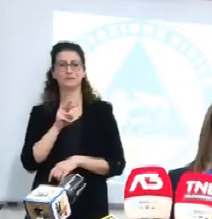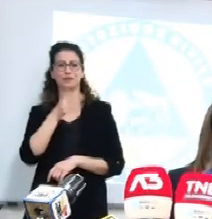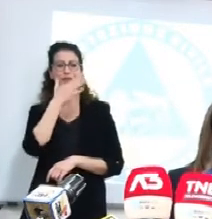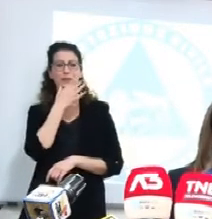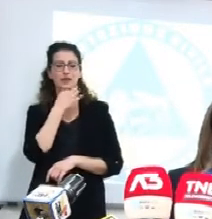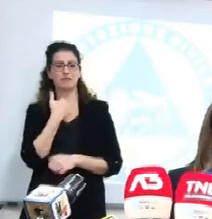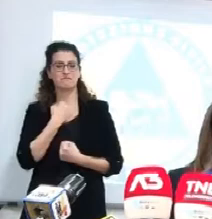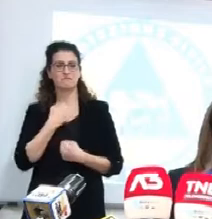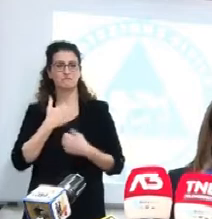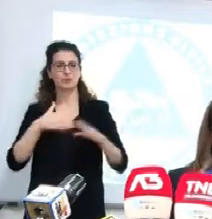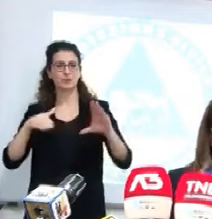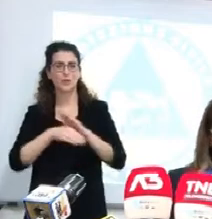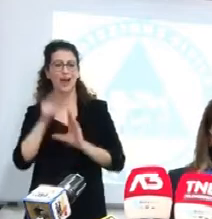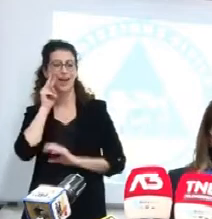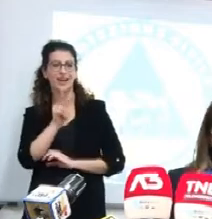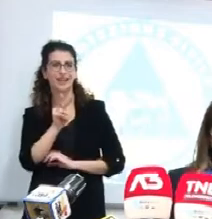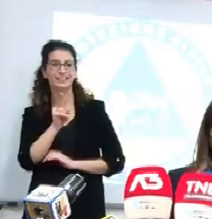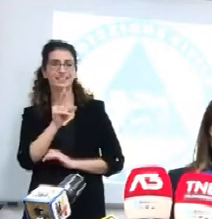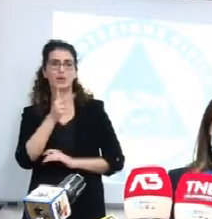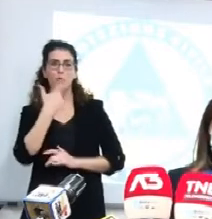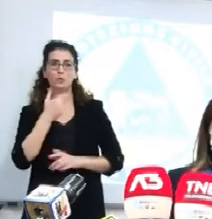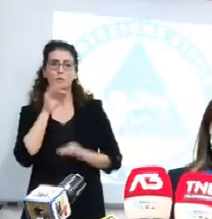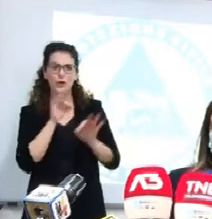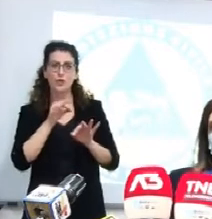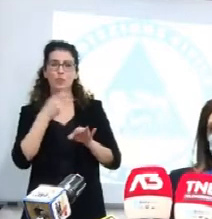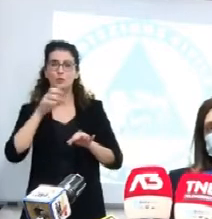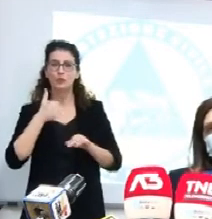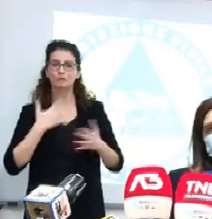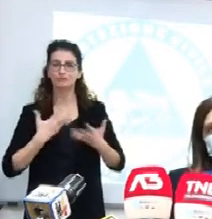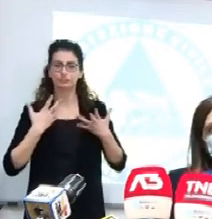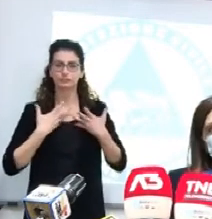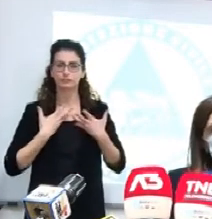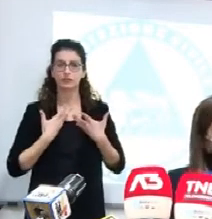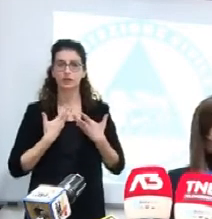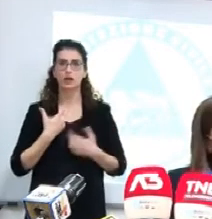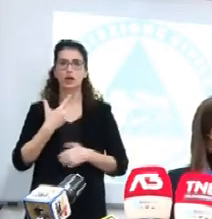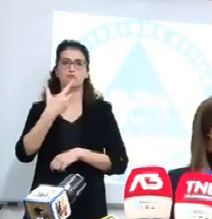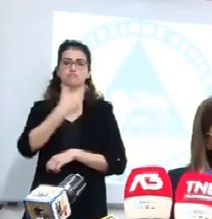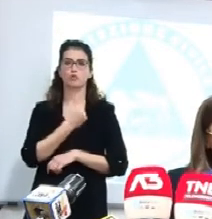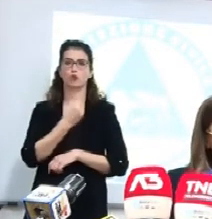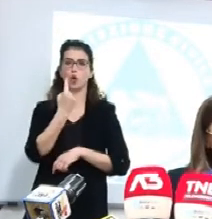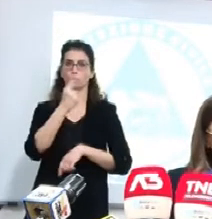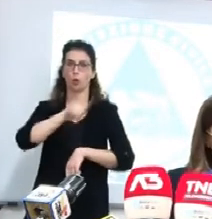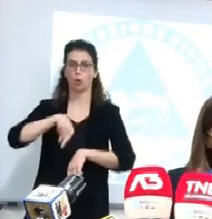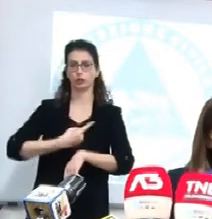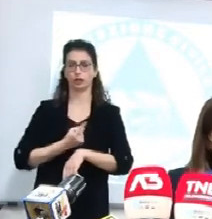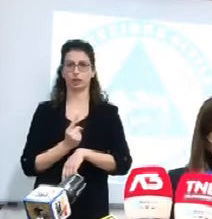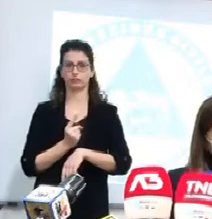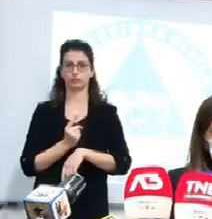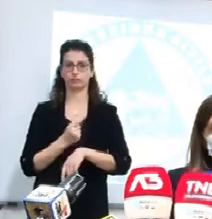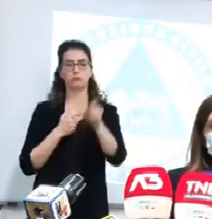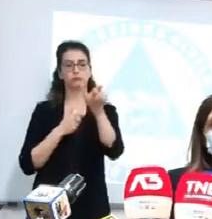vedere come erano contenti di fare la terapia la somministrazione una sola ora e teniamo il paziente in